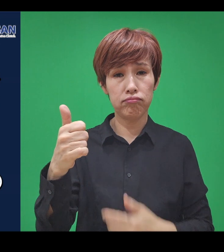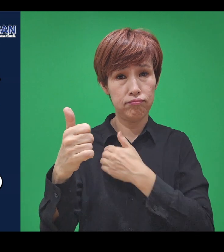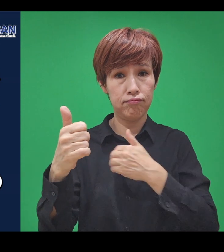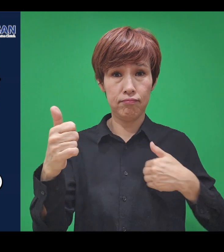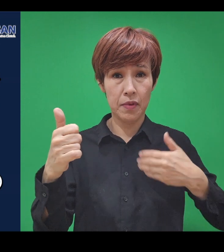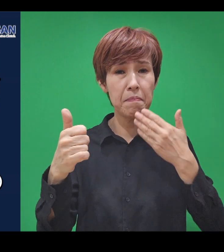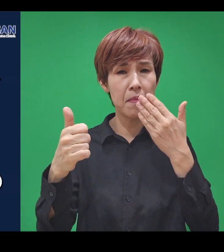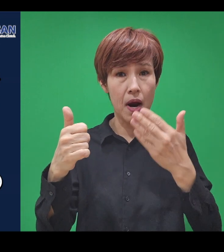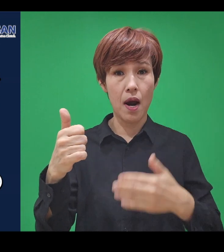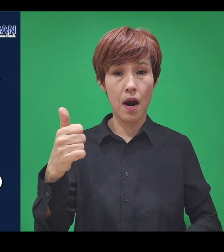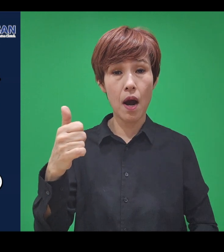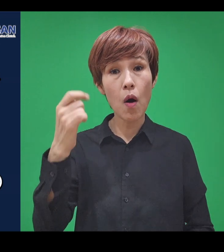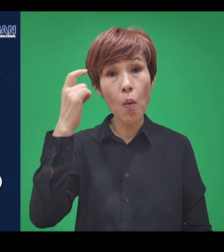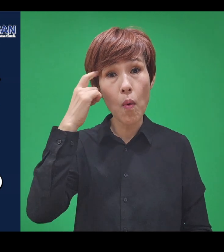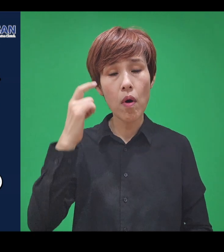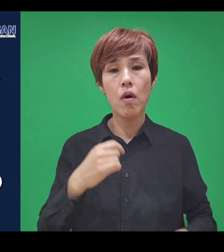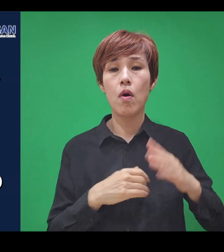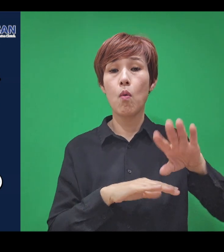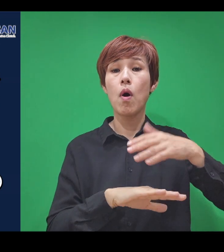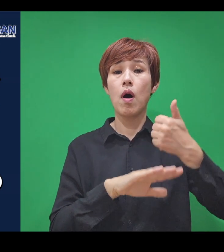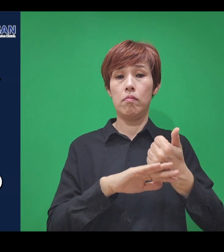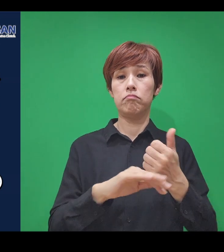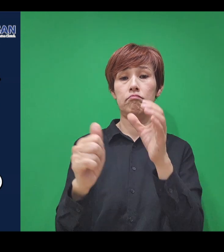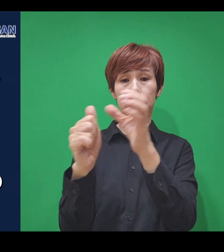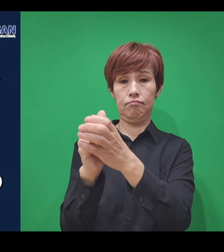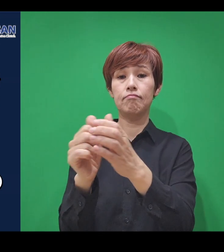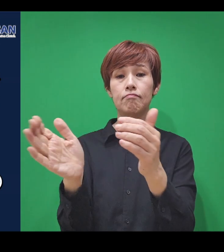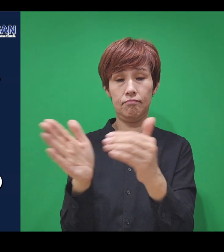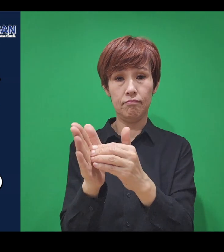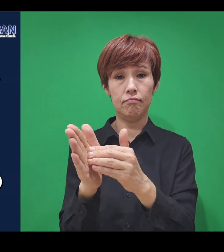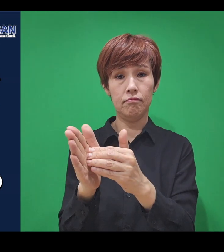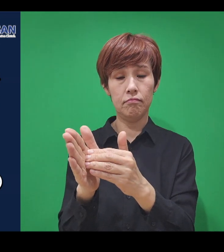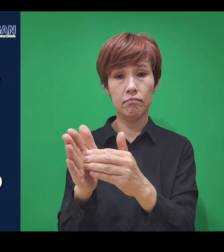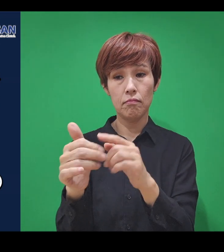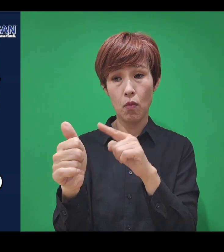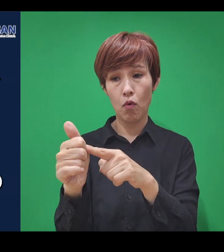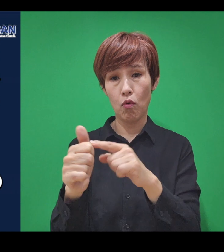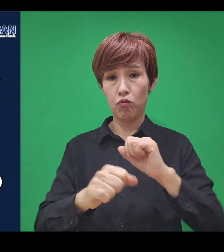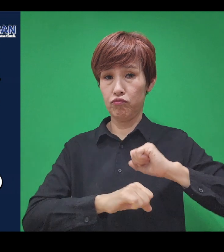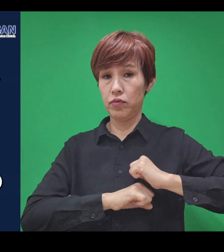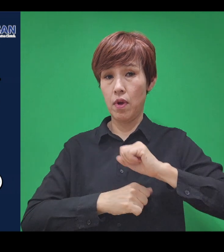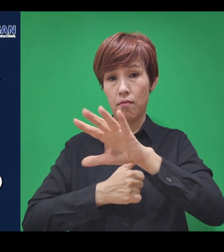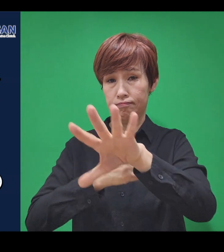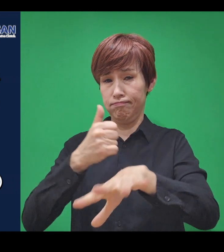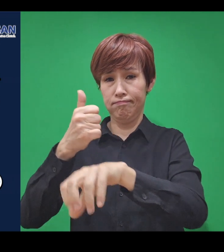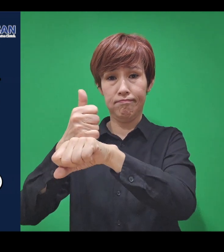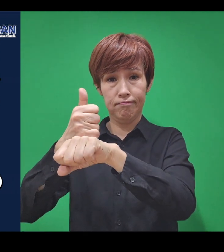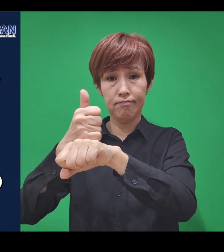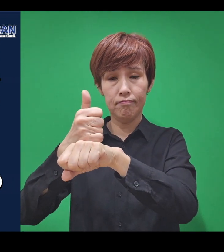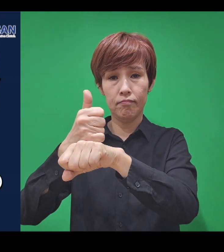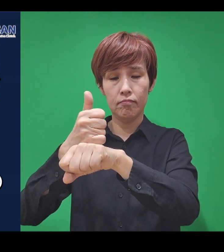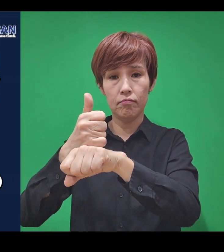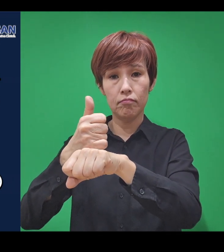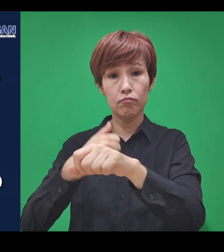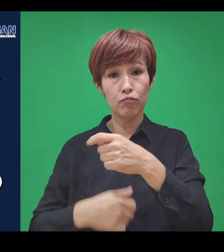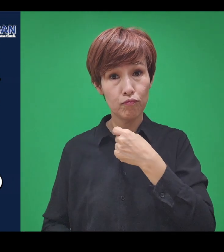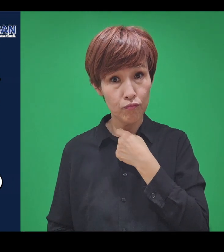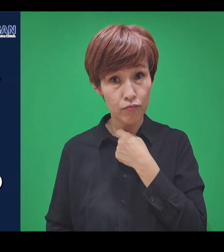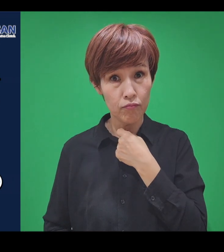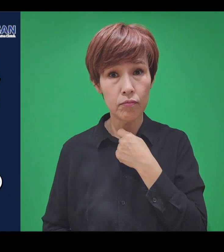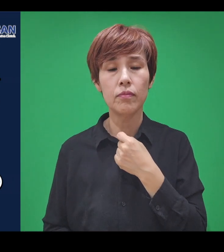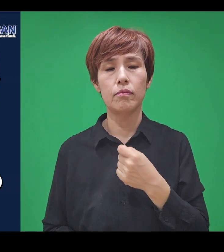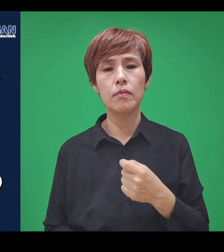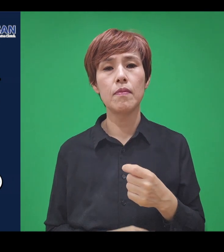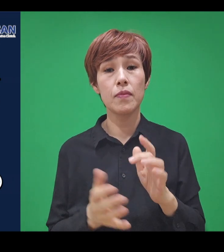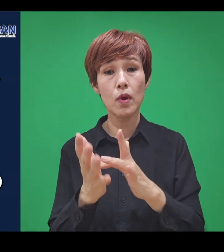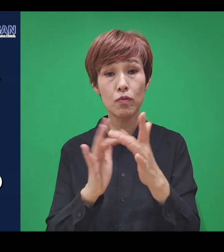있어요. 황제가 보낸 총독이거든요. 그에게는 군대가 있어요. 마음만 먹으면 판결하고